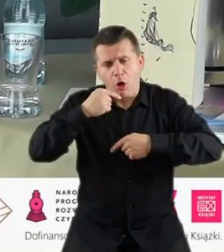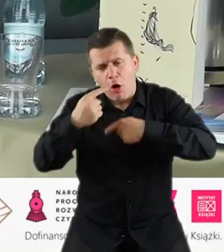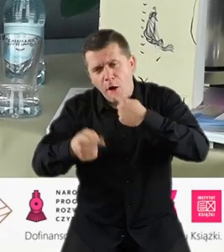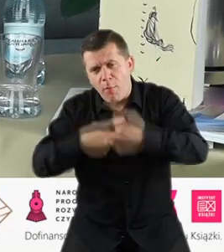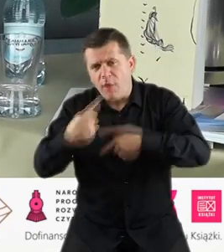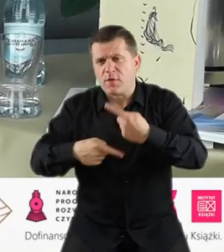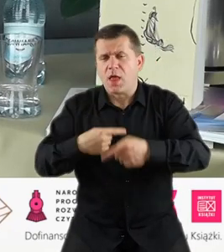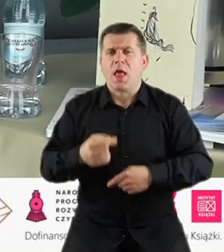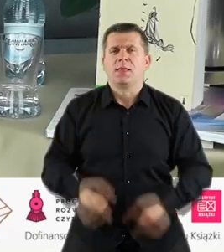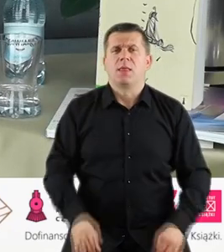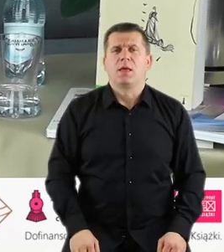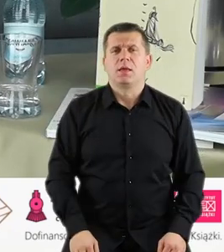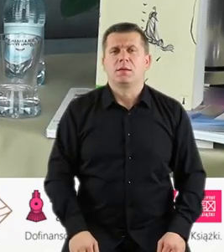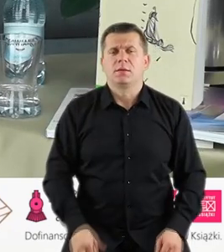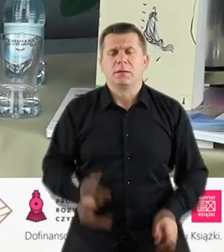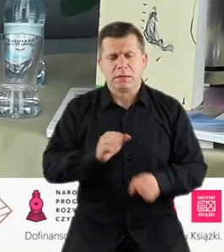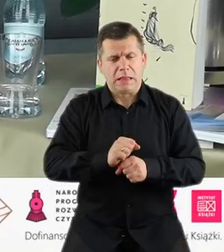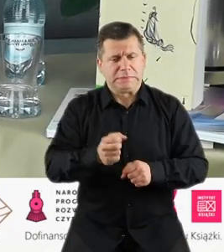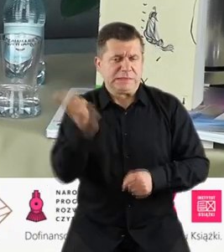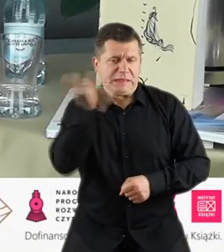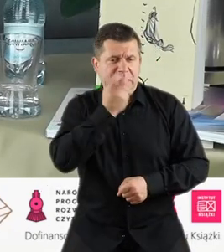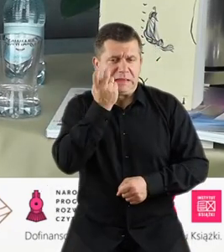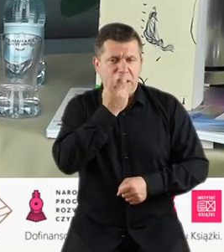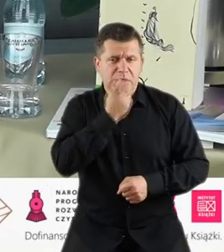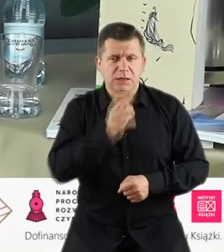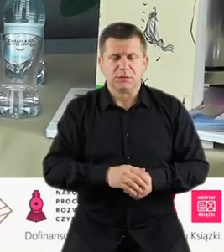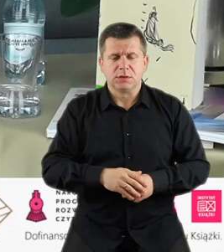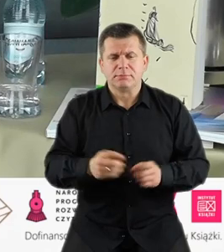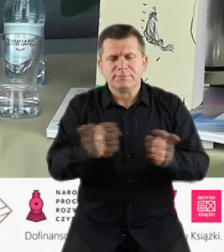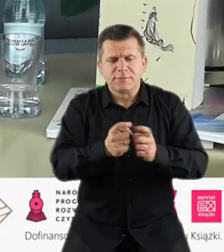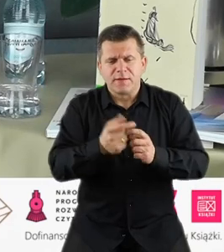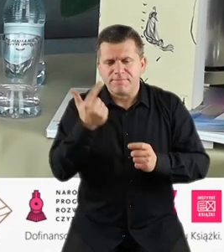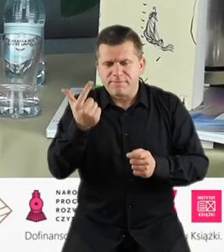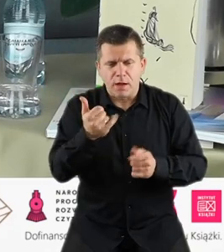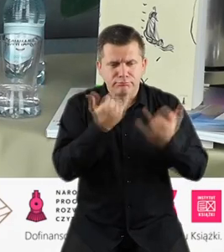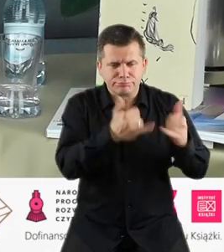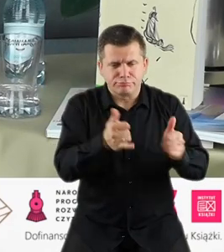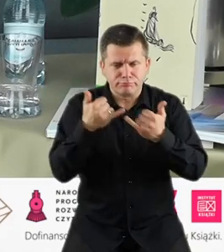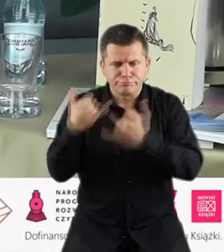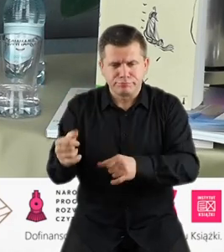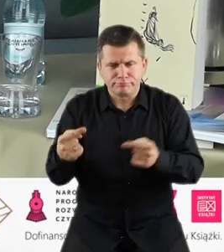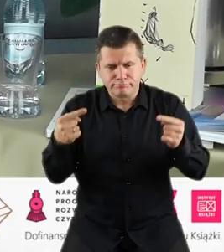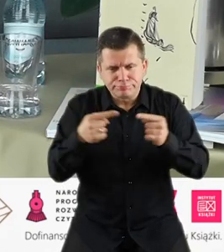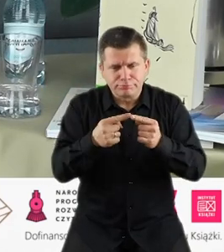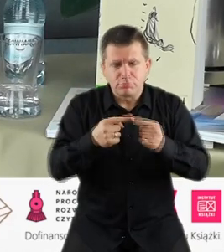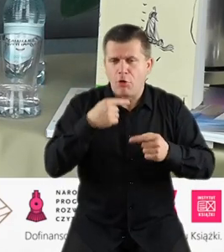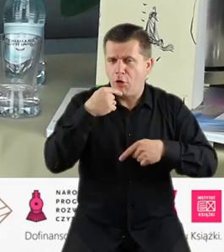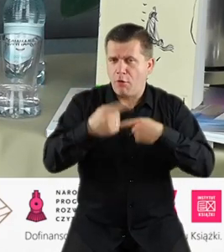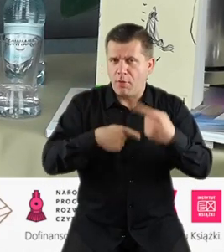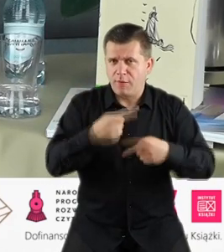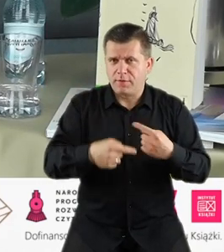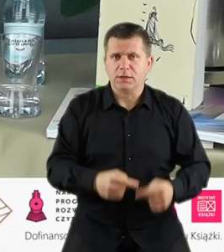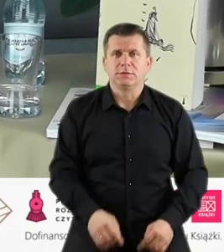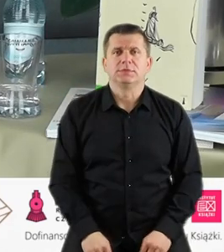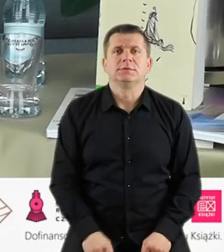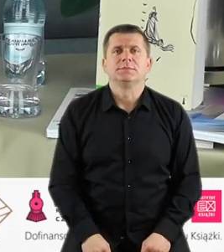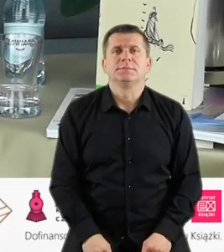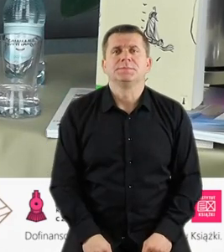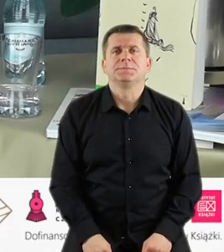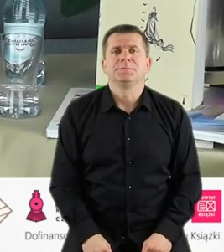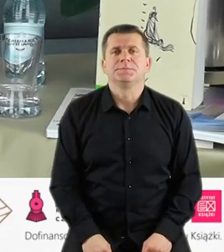w opowiadaniach interesujące. Te punkty styku dwóch różnych opowieści.